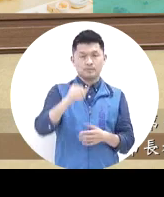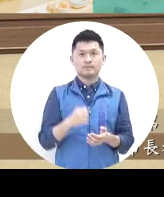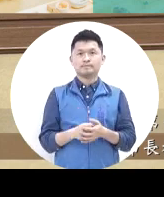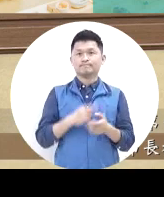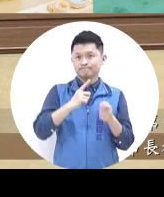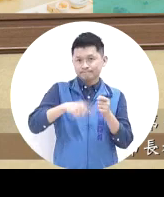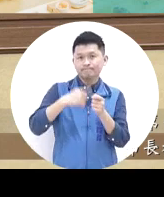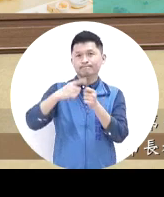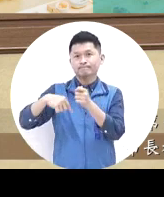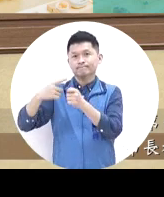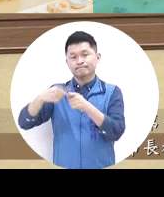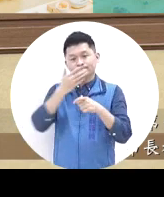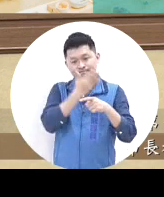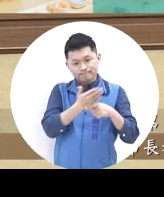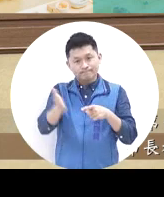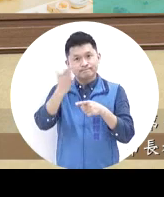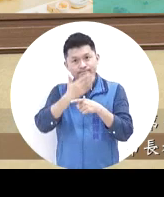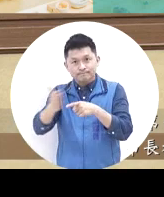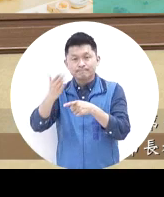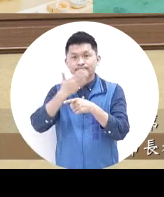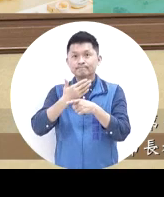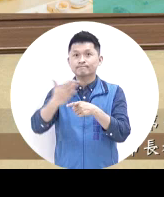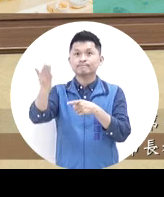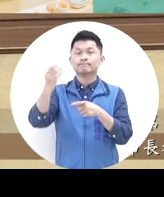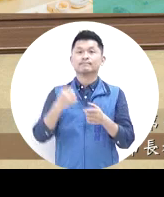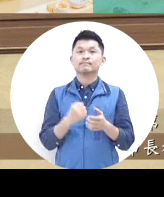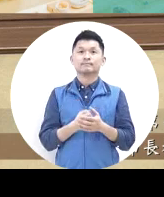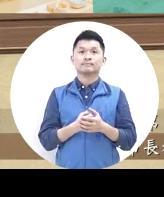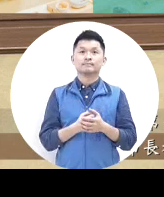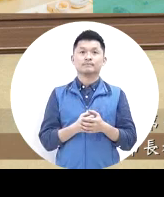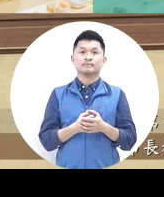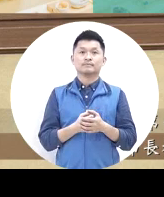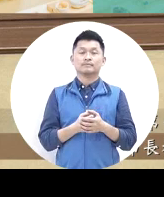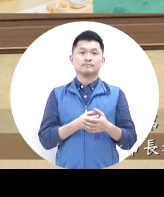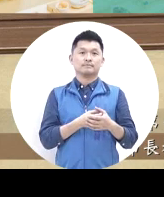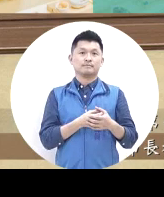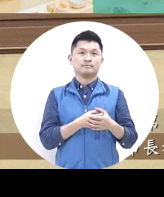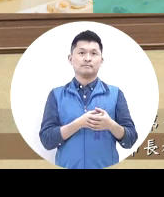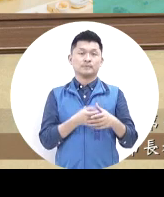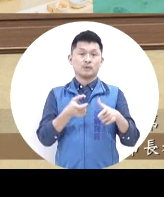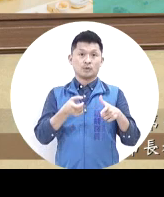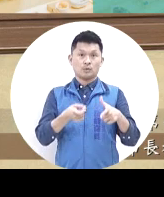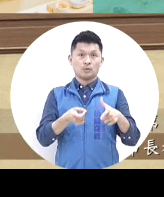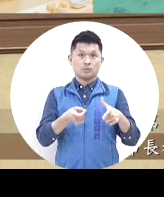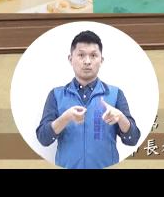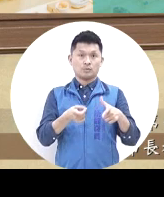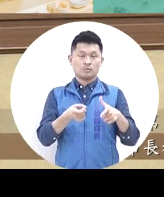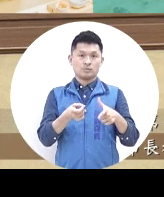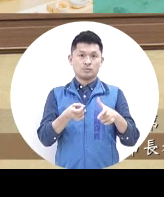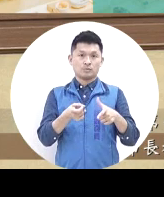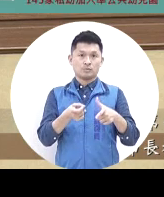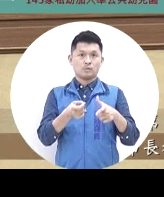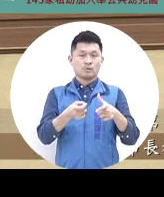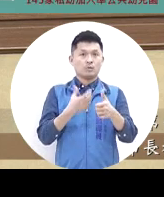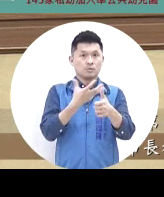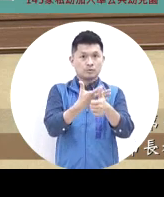分阶段把各公托中心来实施公托接管营。